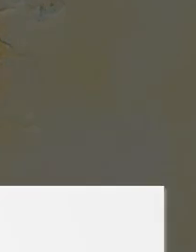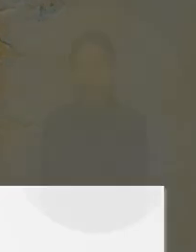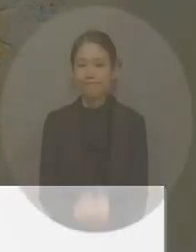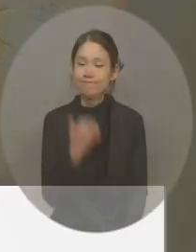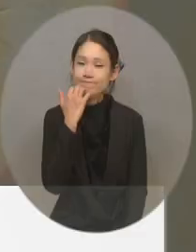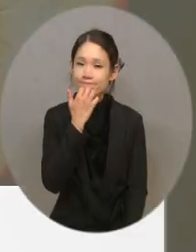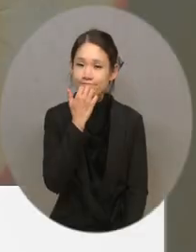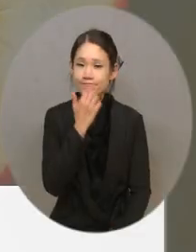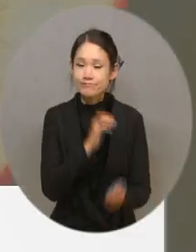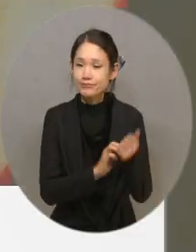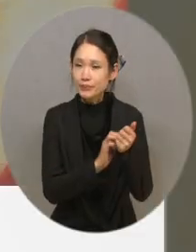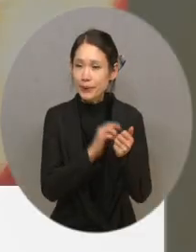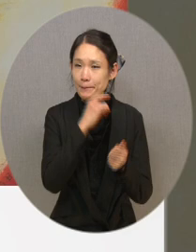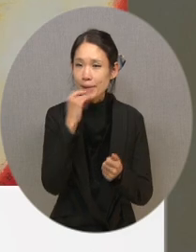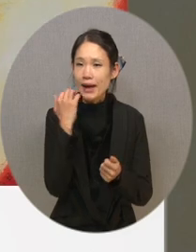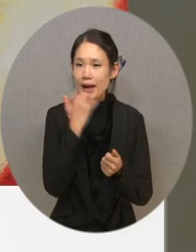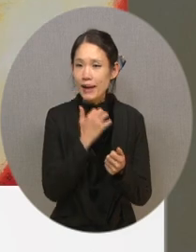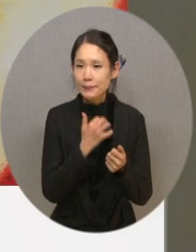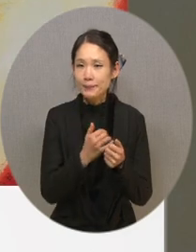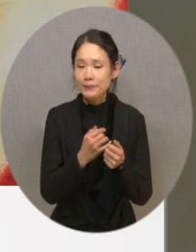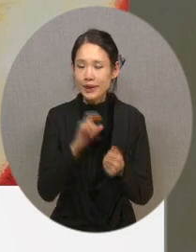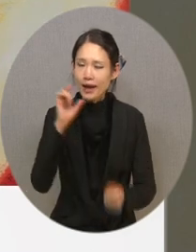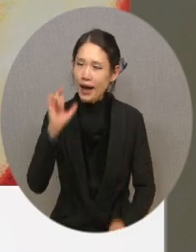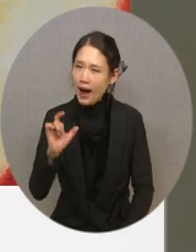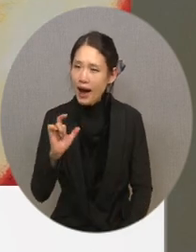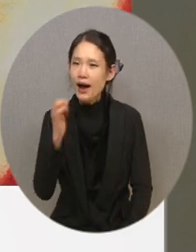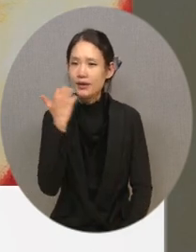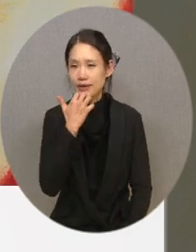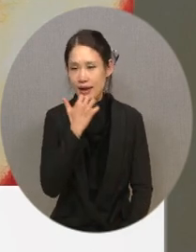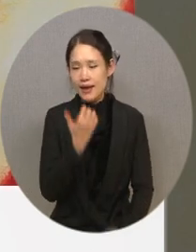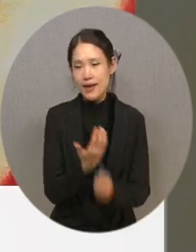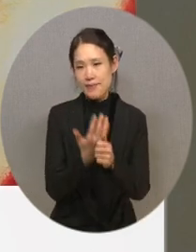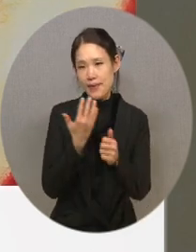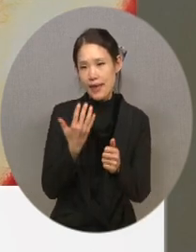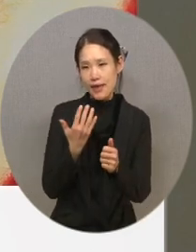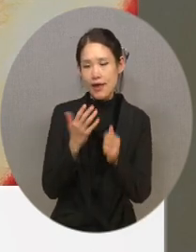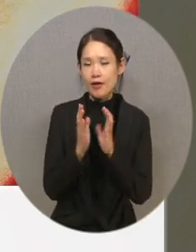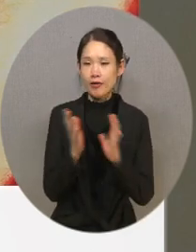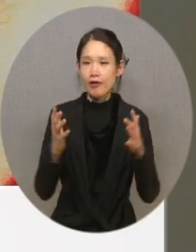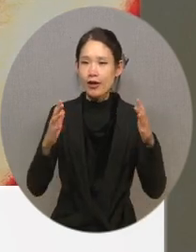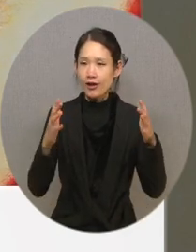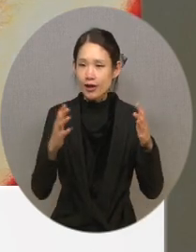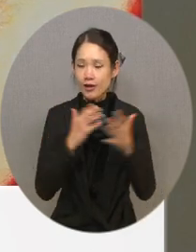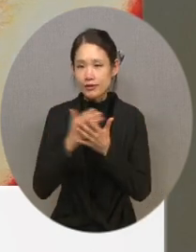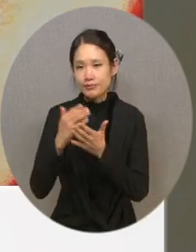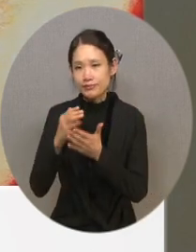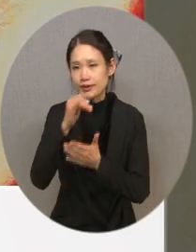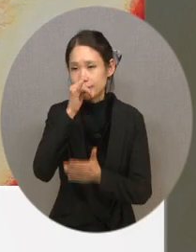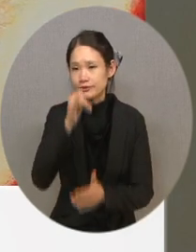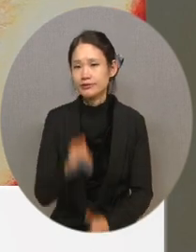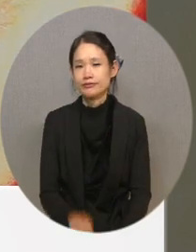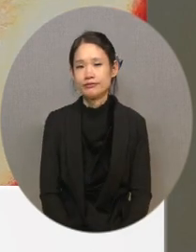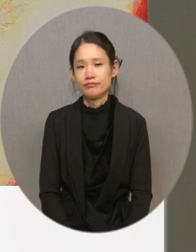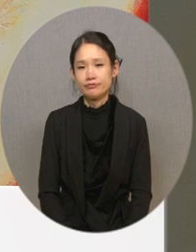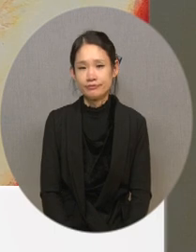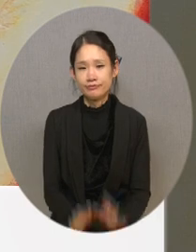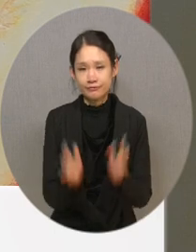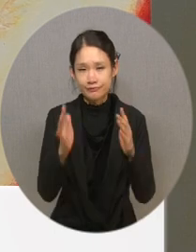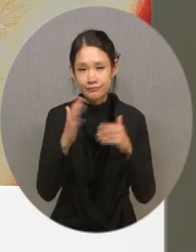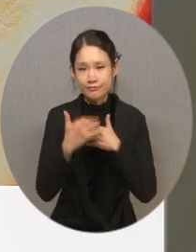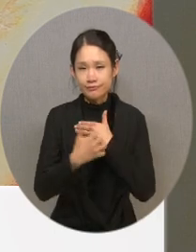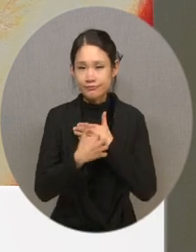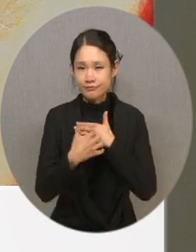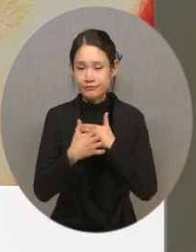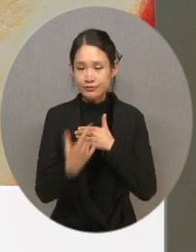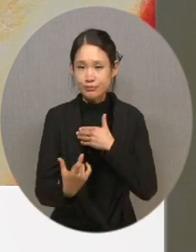주홍빛, 빨강빛과 같이 강한 원색의 배경 위에 담백한 도자기가 캔버스를 차지합니다. 도자기의